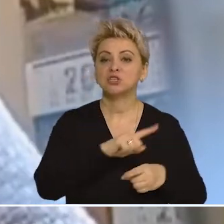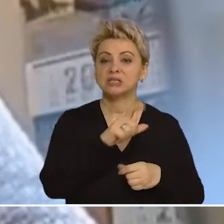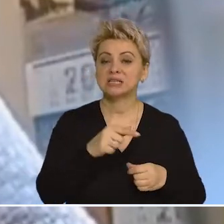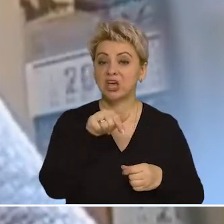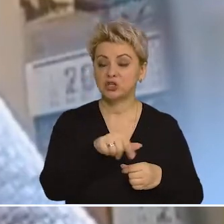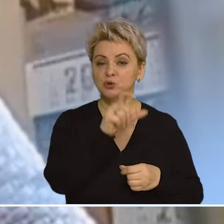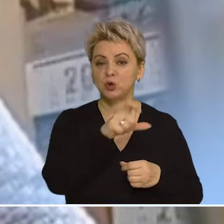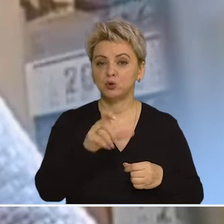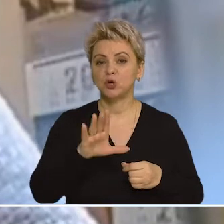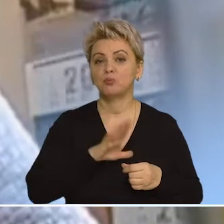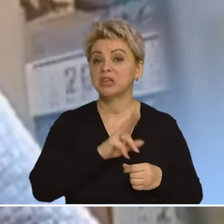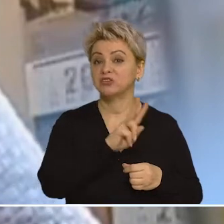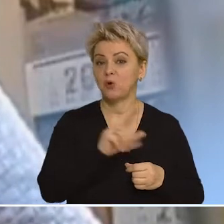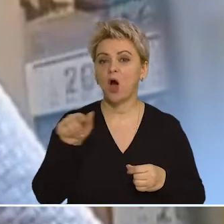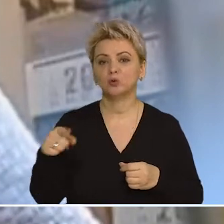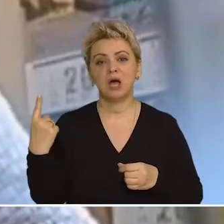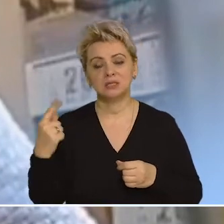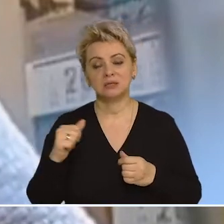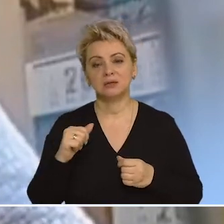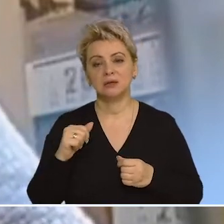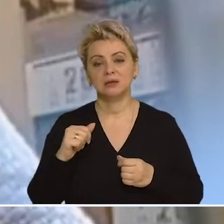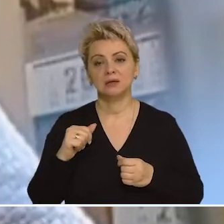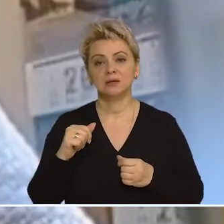погнался за ними. Их было двое, он был один.